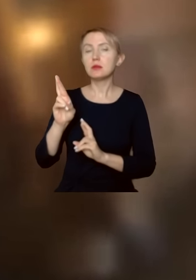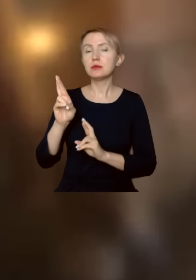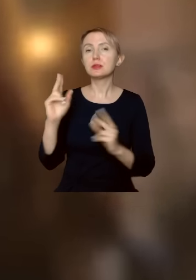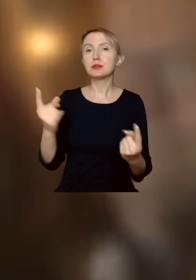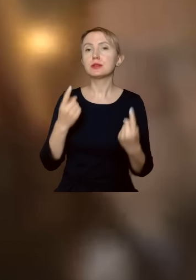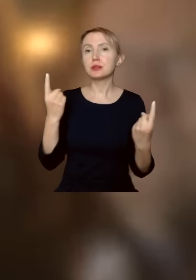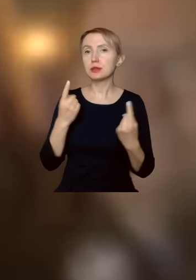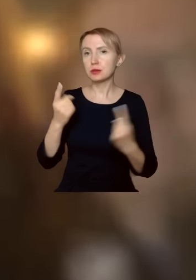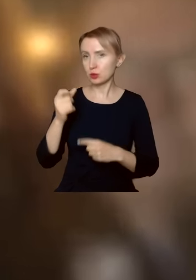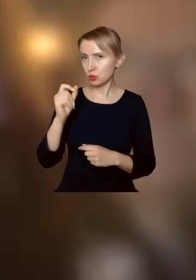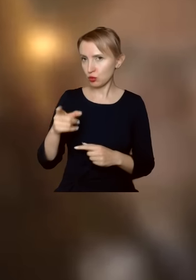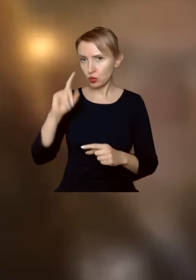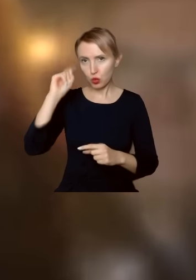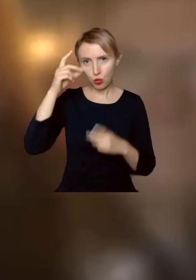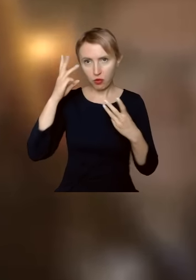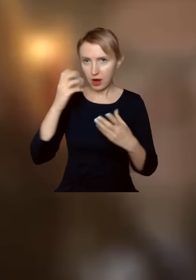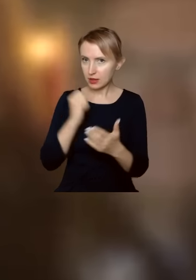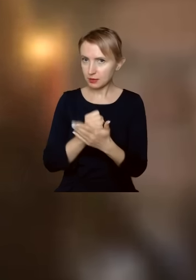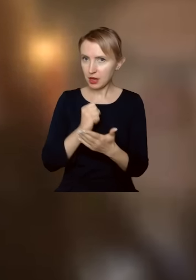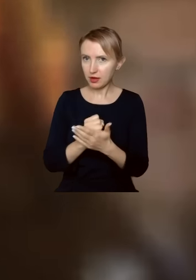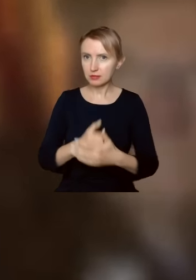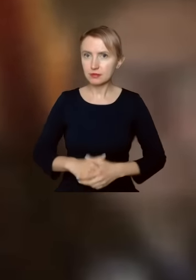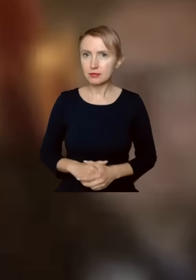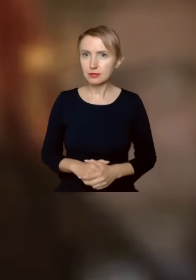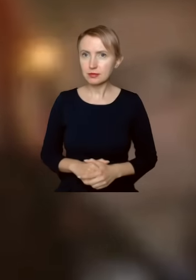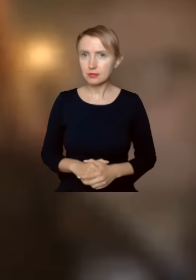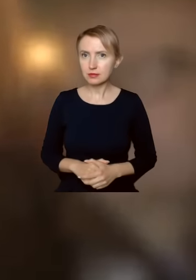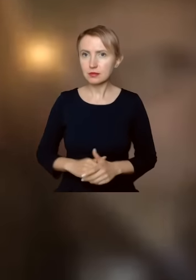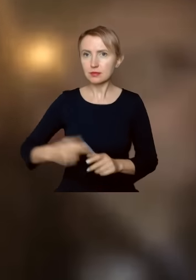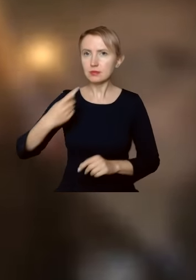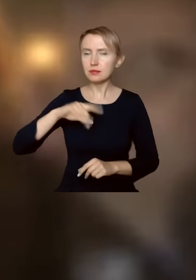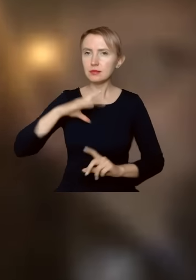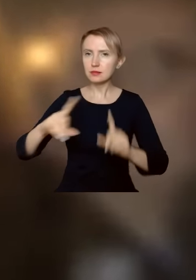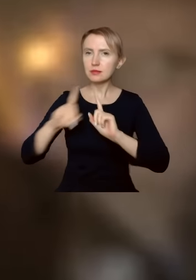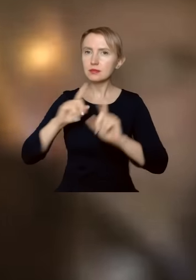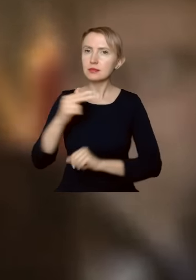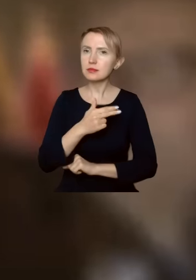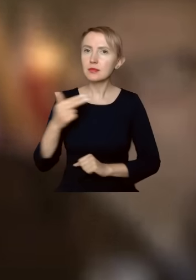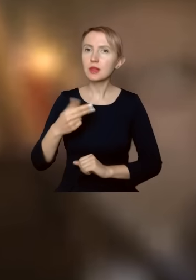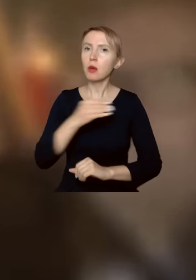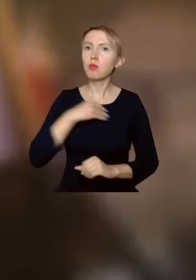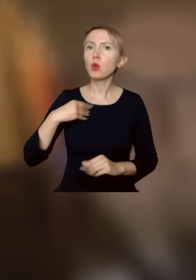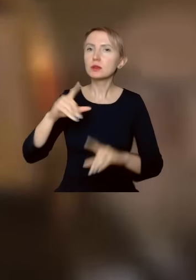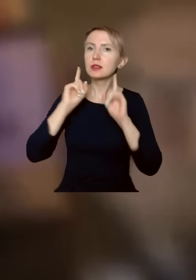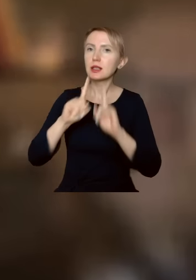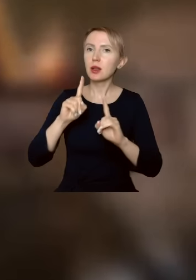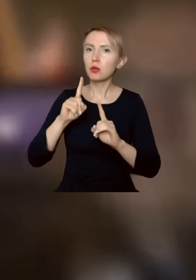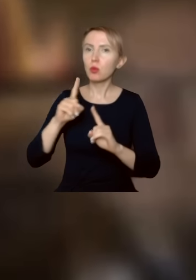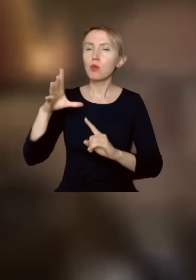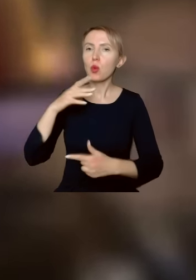co się dzieje. To jest najważniejsza sprawa. Rozmawialiśmy tutaj o tym, że w Polsce tak naprawdę